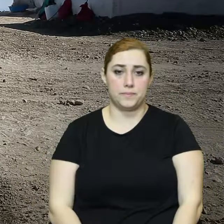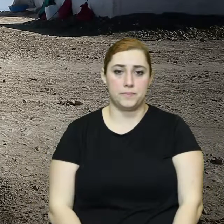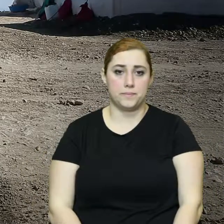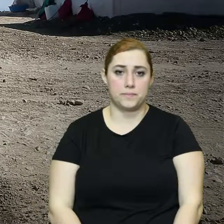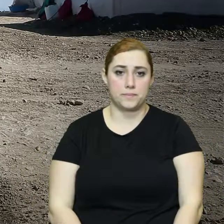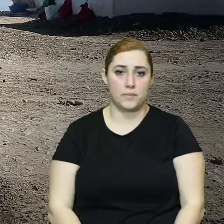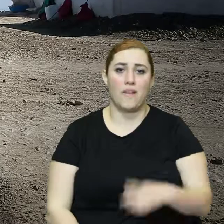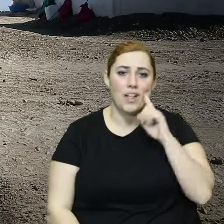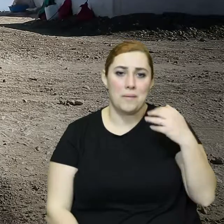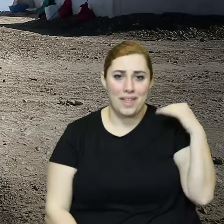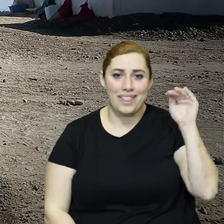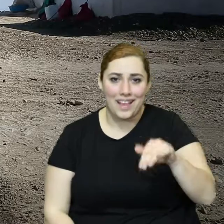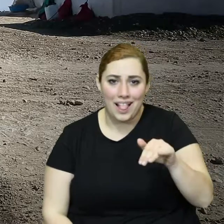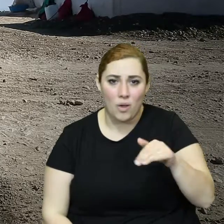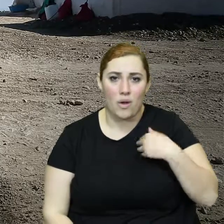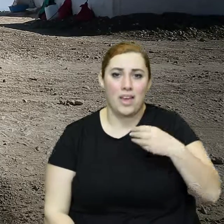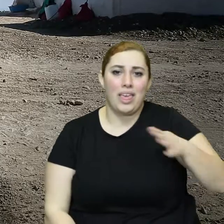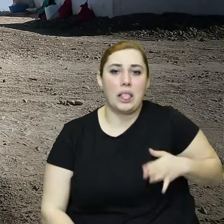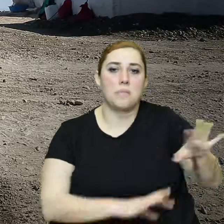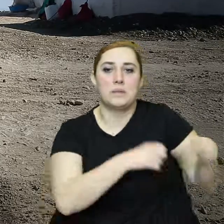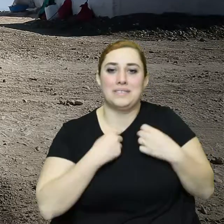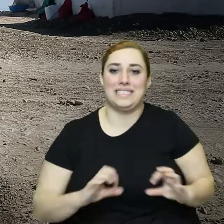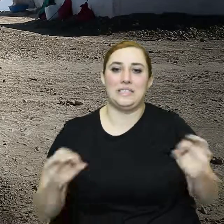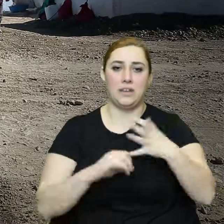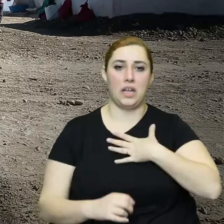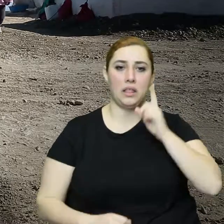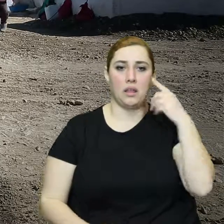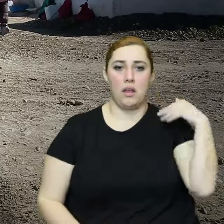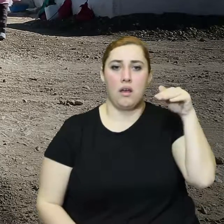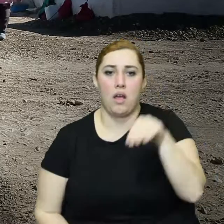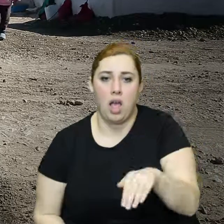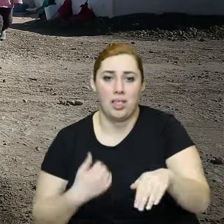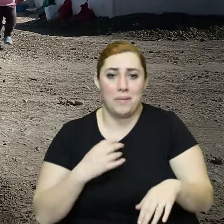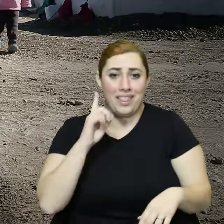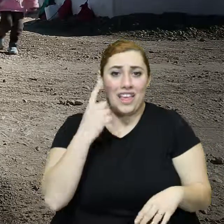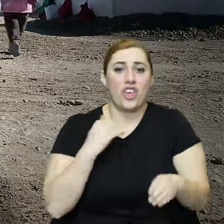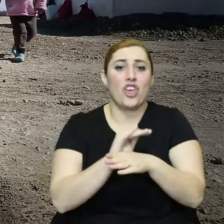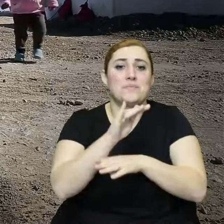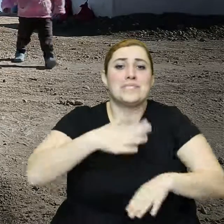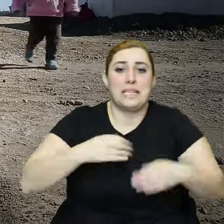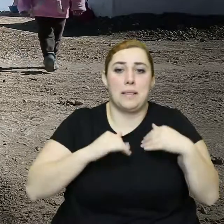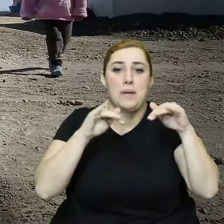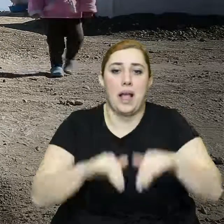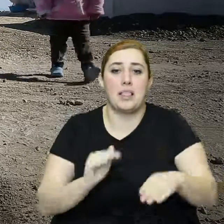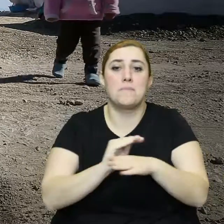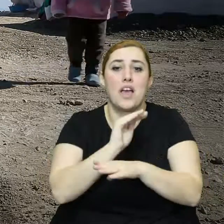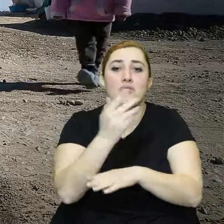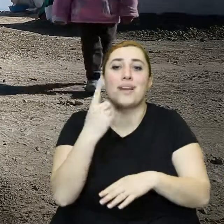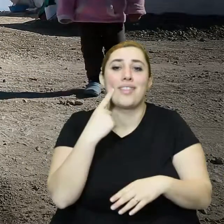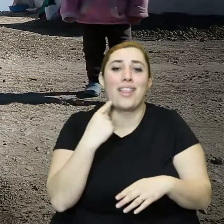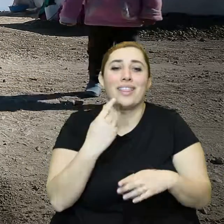Vallahi ben gelirken yanıma hiçbir şey almadım. Bir tek kendim, canım ve oğlum. Ben yaşamayı istediğim için